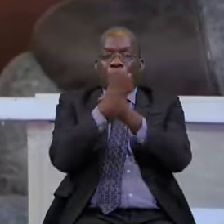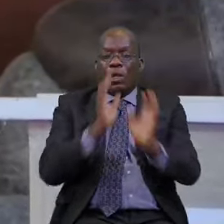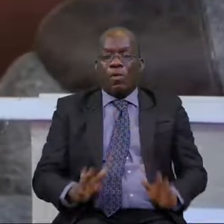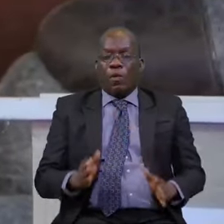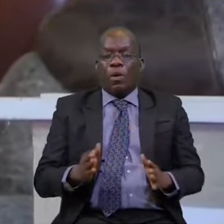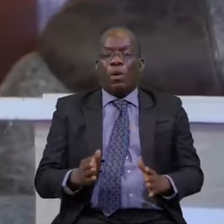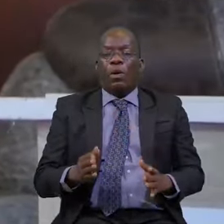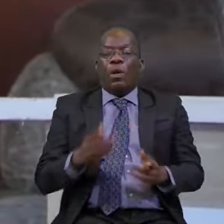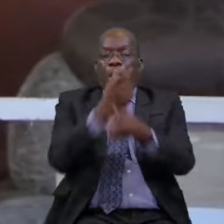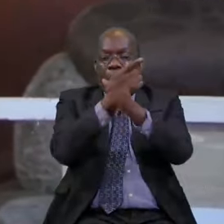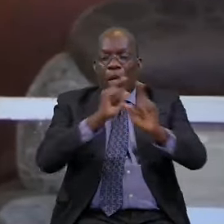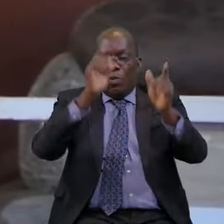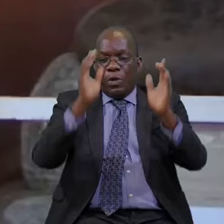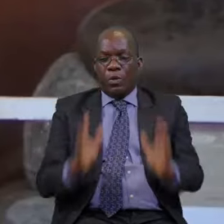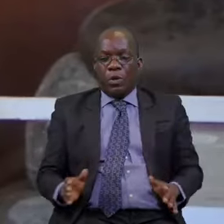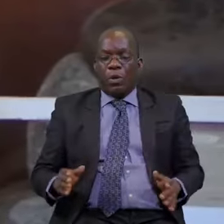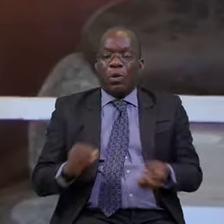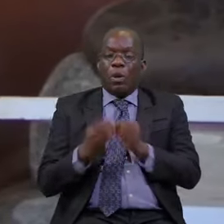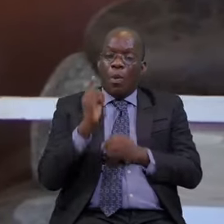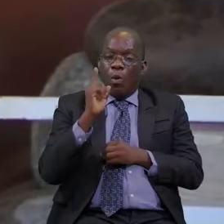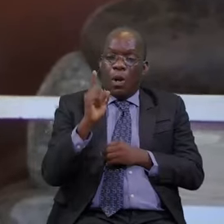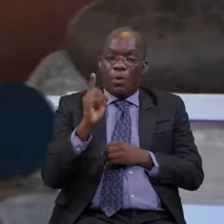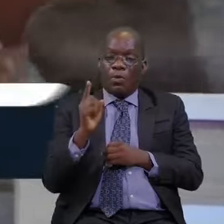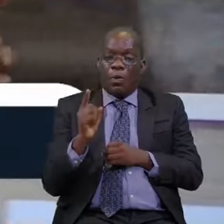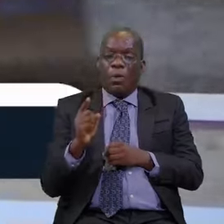transcendante du sauveur libérateur.